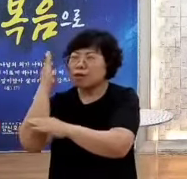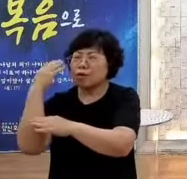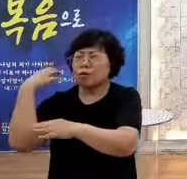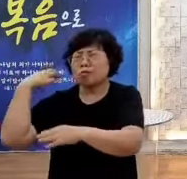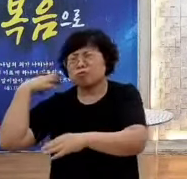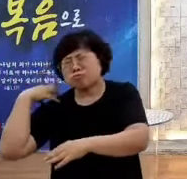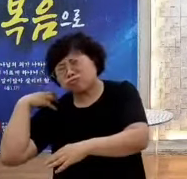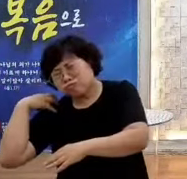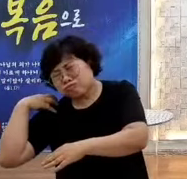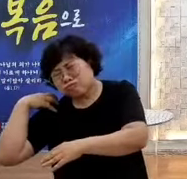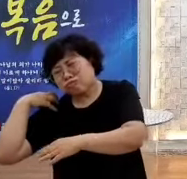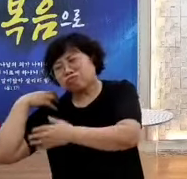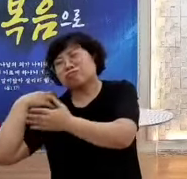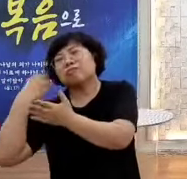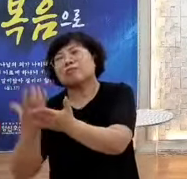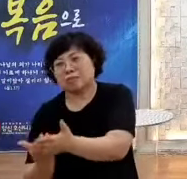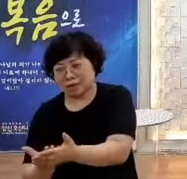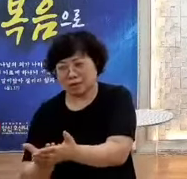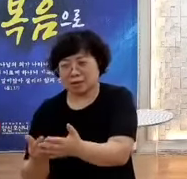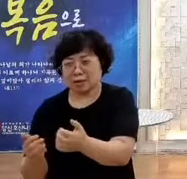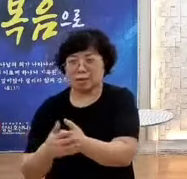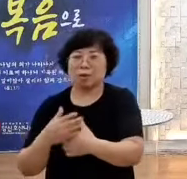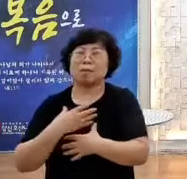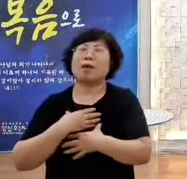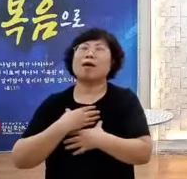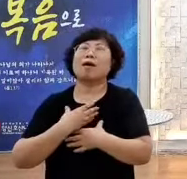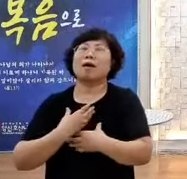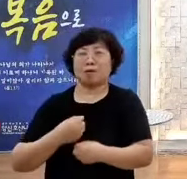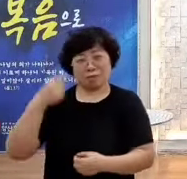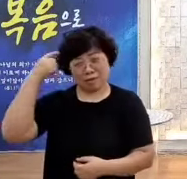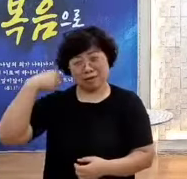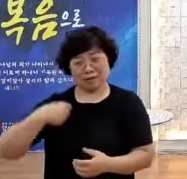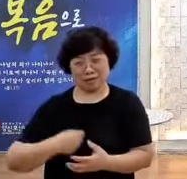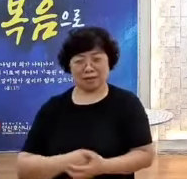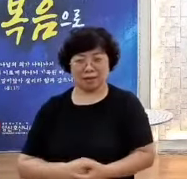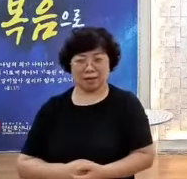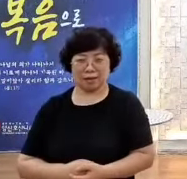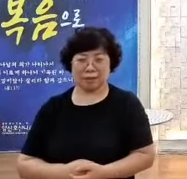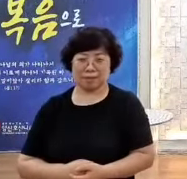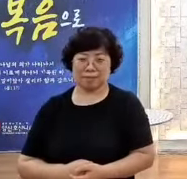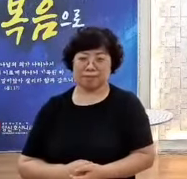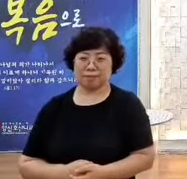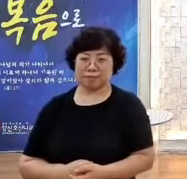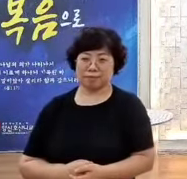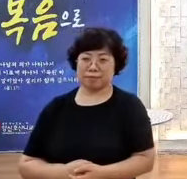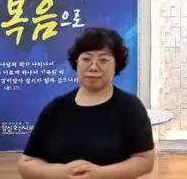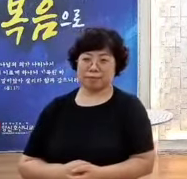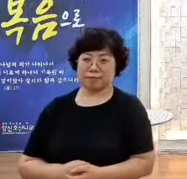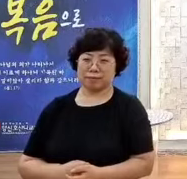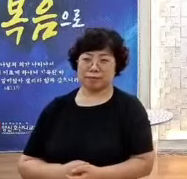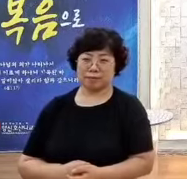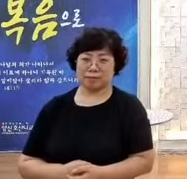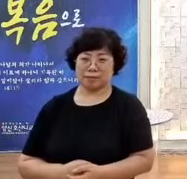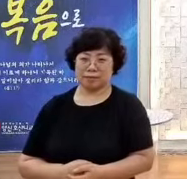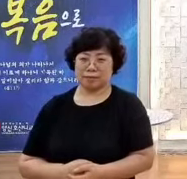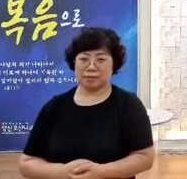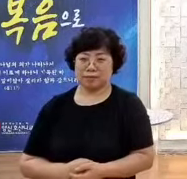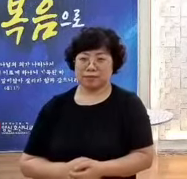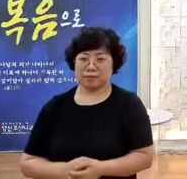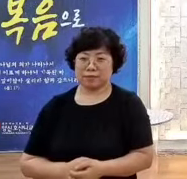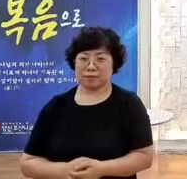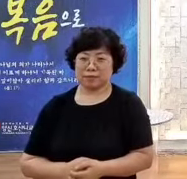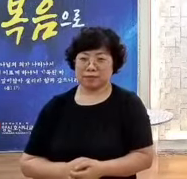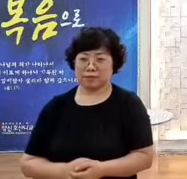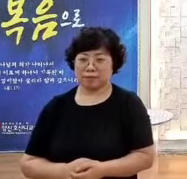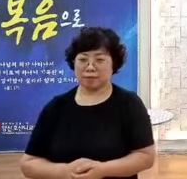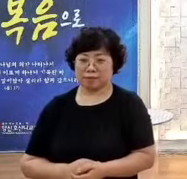그 홀가분한 마음이 안도감이다. 제가 그렇게 표현하는데 이 말로 설명이 안 됩니다. 근데 저는